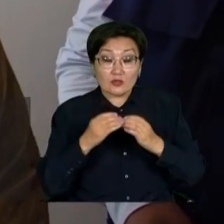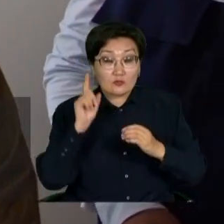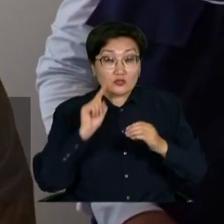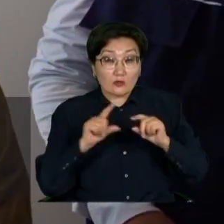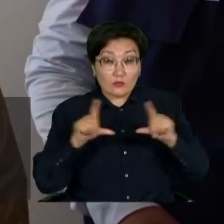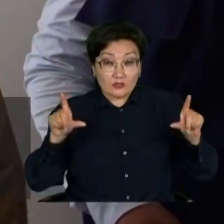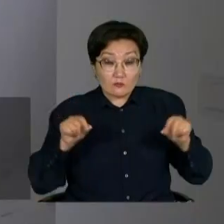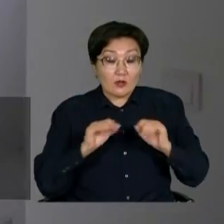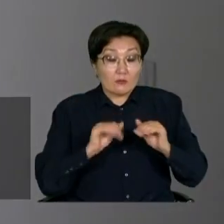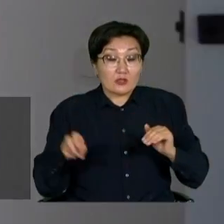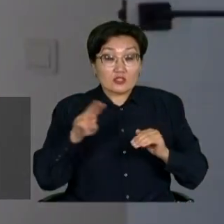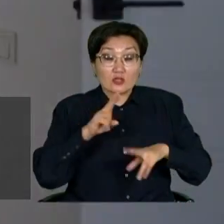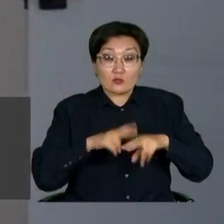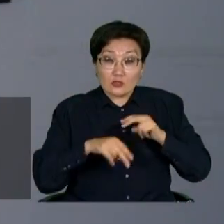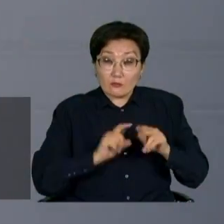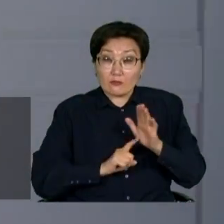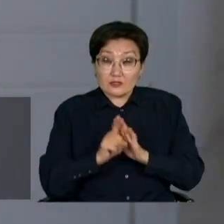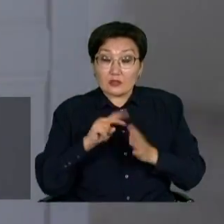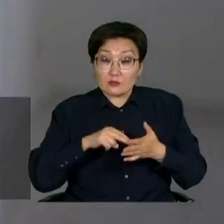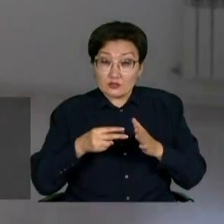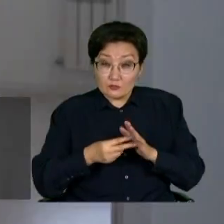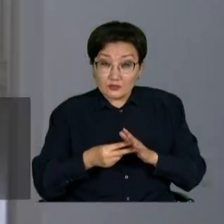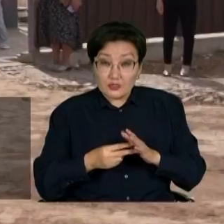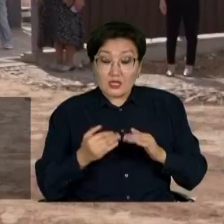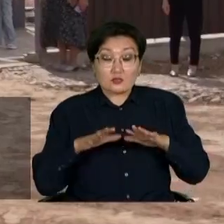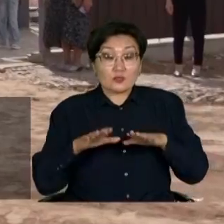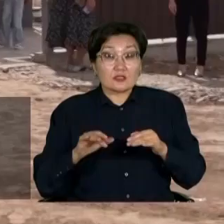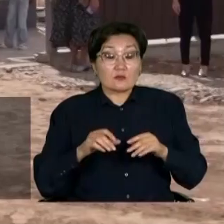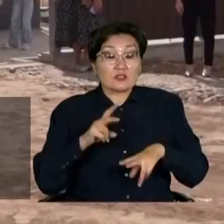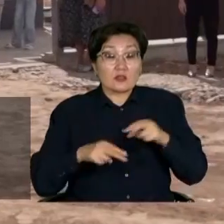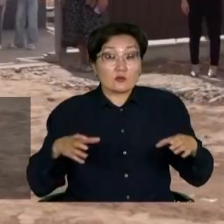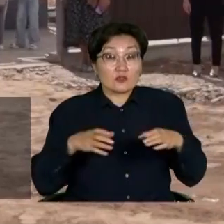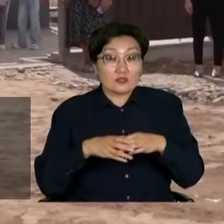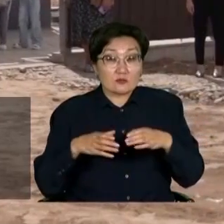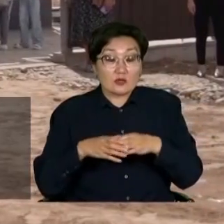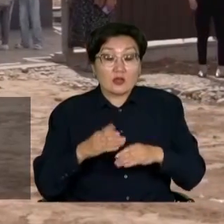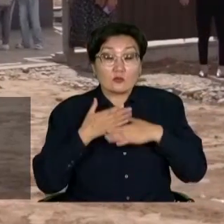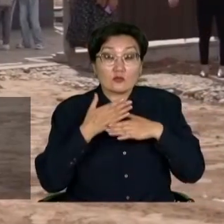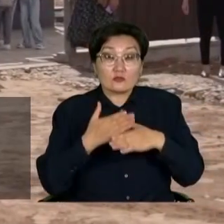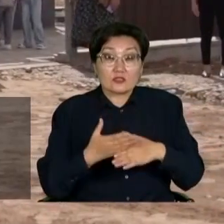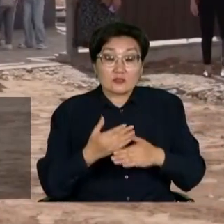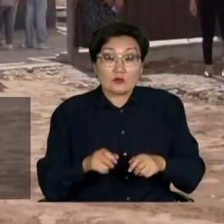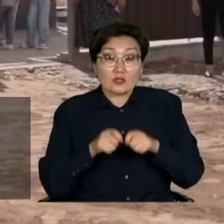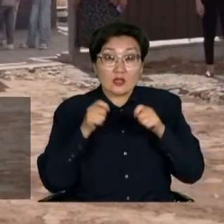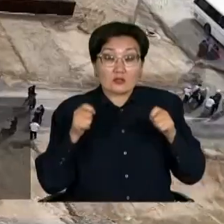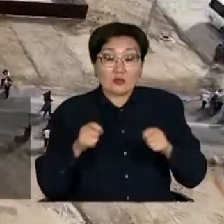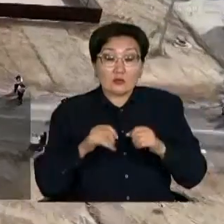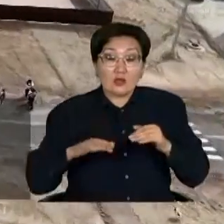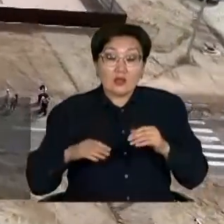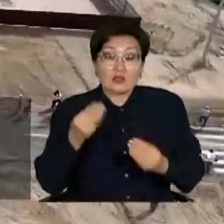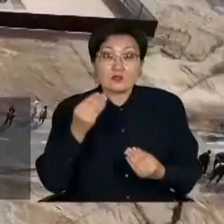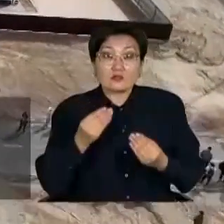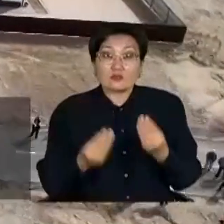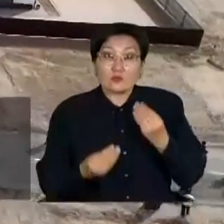мектептің сондай-ақ балабақшаның құрылысы басталмақ. Одан бөлек жергілікті мердігер мекемелердің демеушілігімен ашық спорт алаңы да